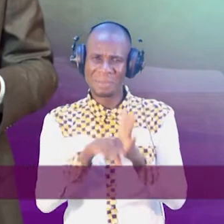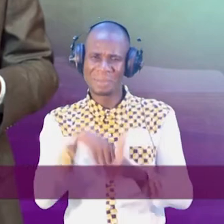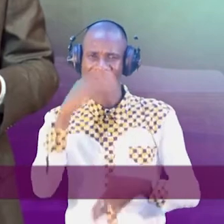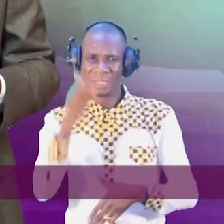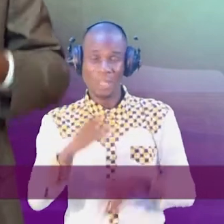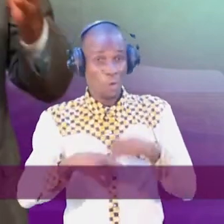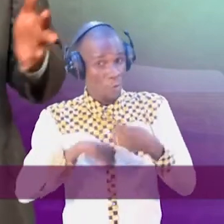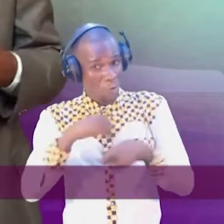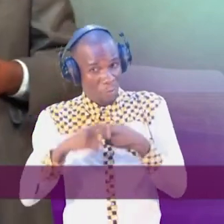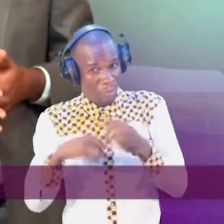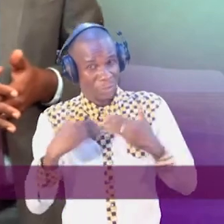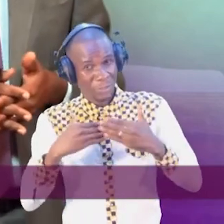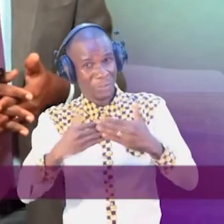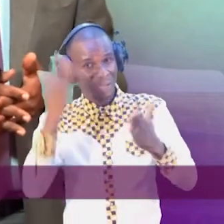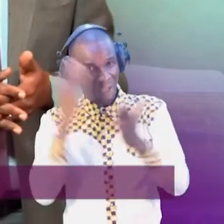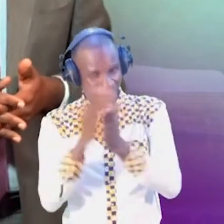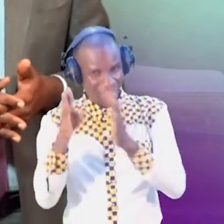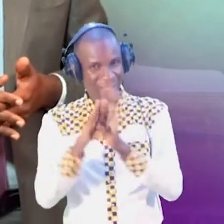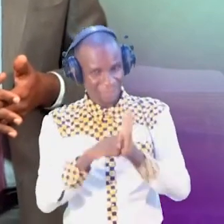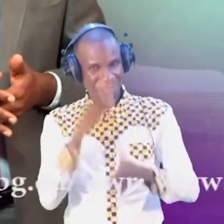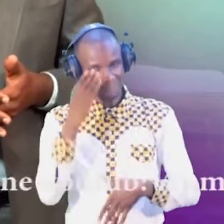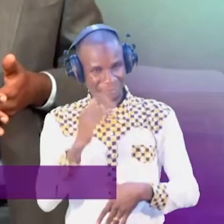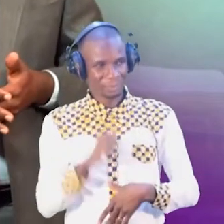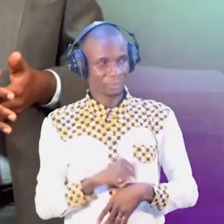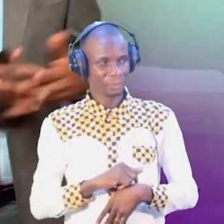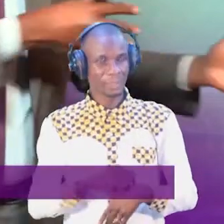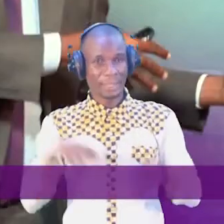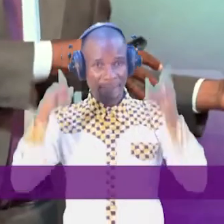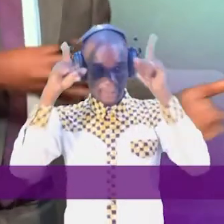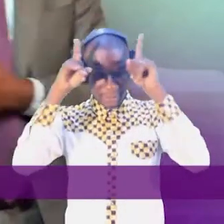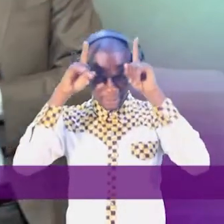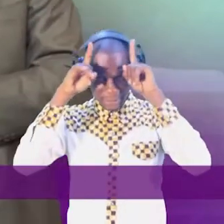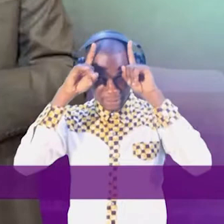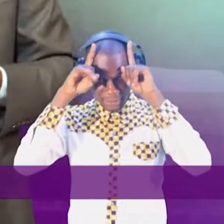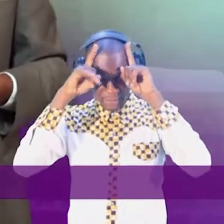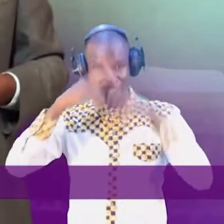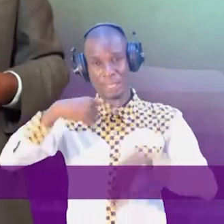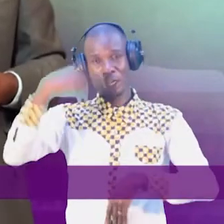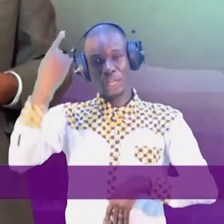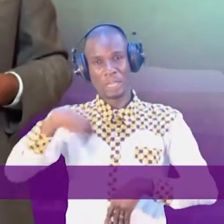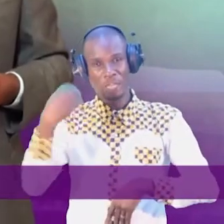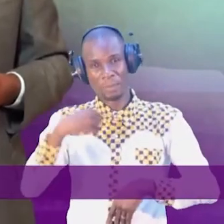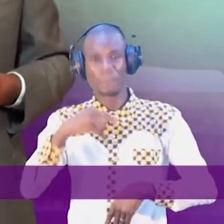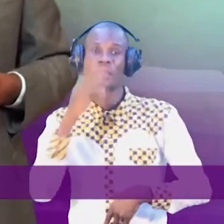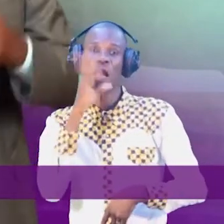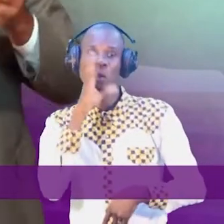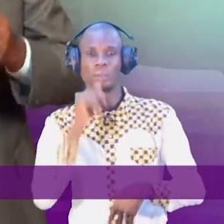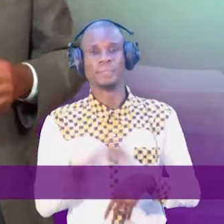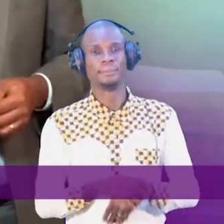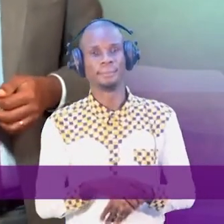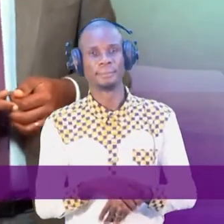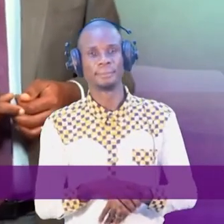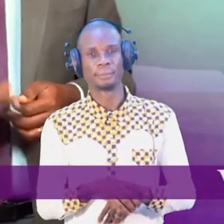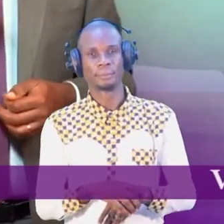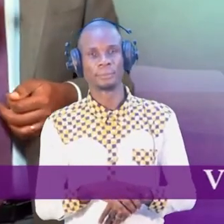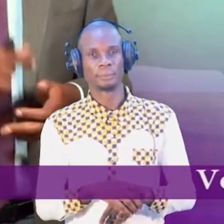baninga. Nous voyons des. Tu as vu comment on a fait le kuta. Nakati ya Bible ya bato azaki kubuka lukuta.